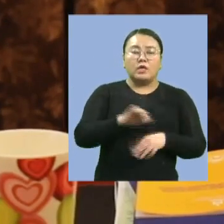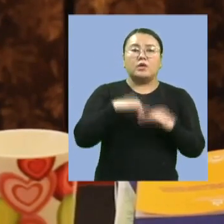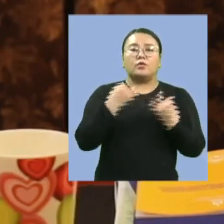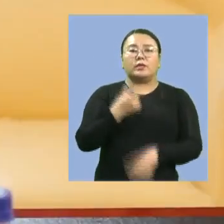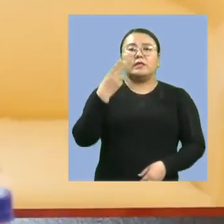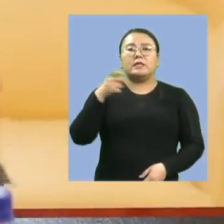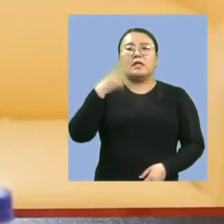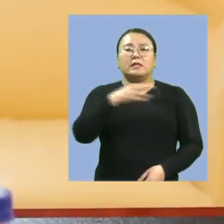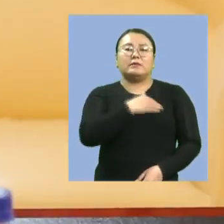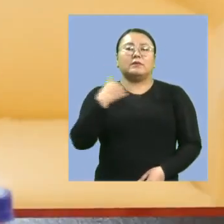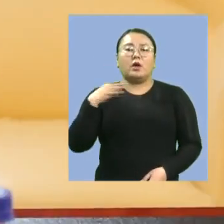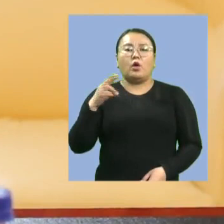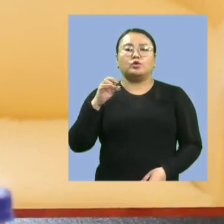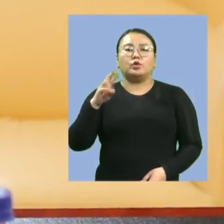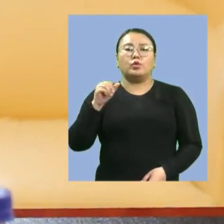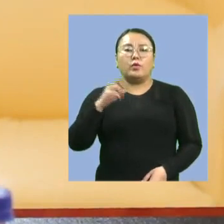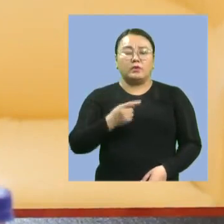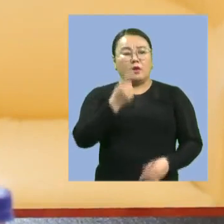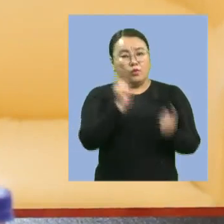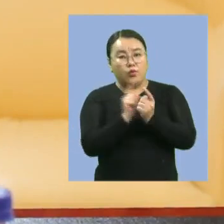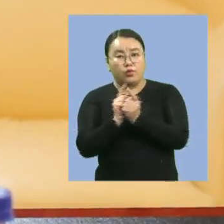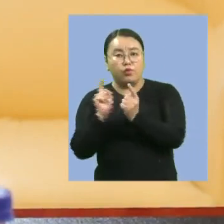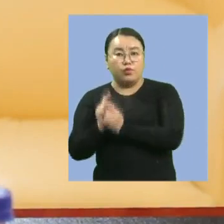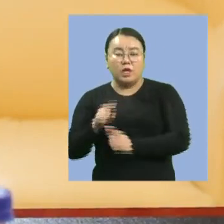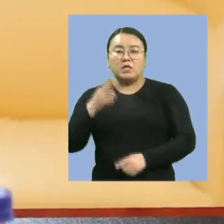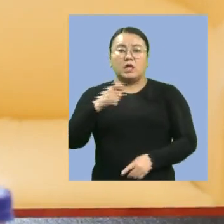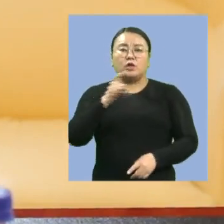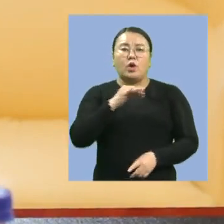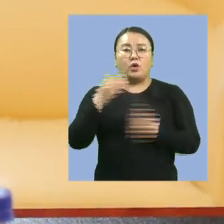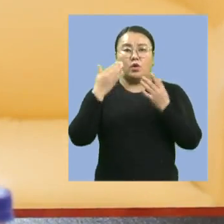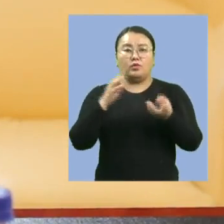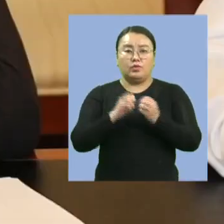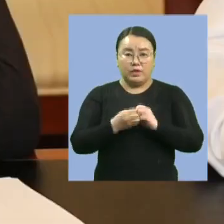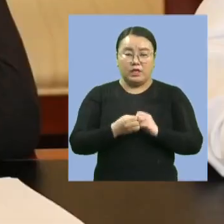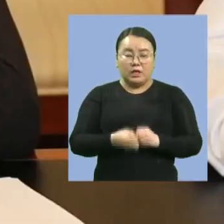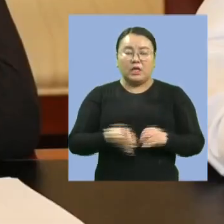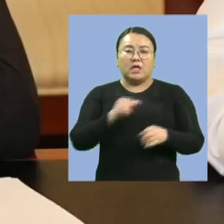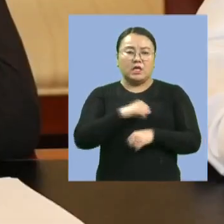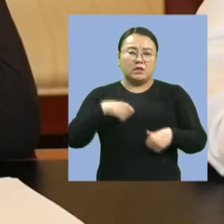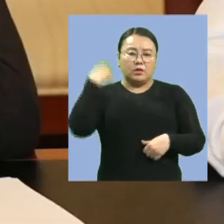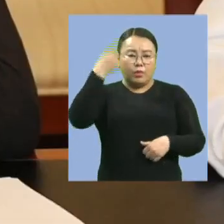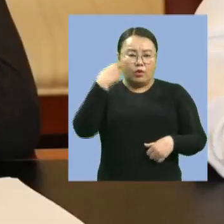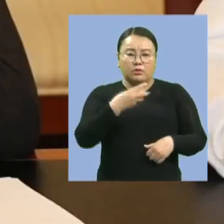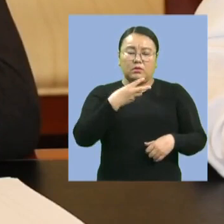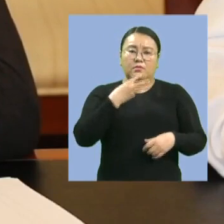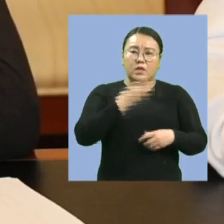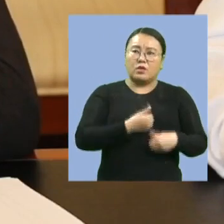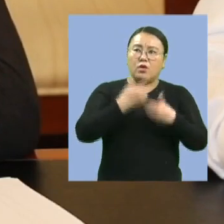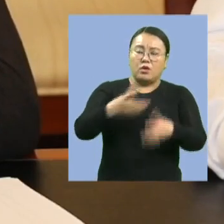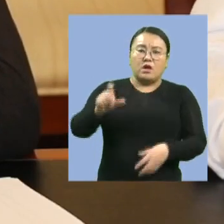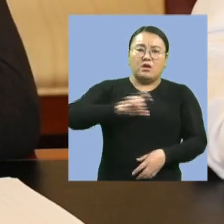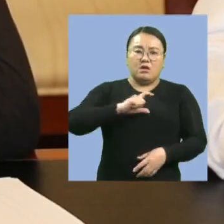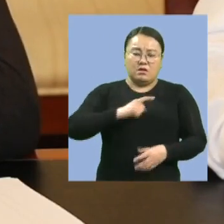дарга олон туяа хүлээн авч уулзлаа. Улсын хурлын хүний эрхийн дэд хороо хуралдуулж иргэний үзэл бодлоо илэрхийлэх эрхэнд хадсан